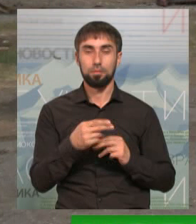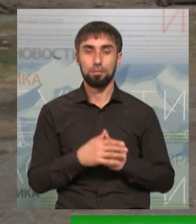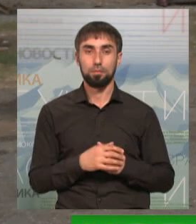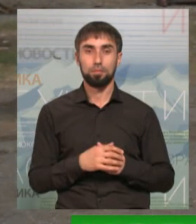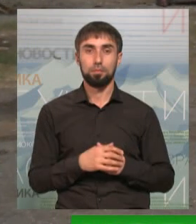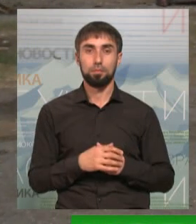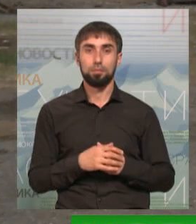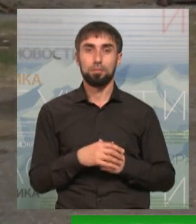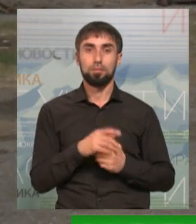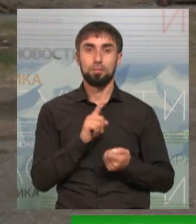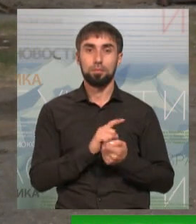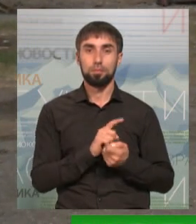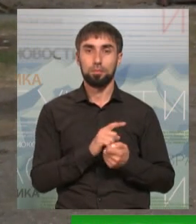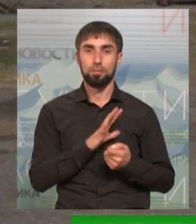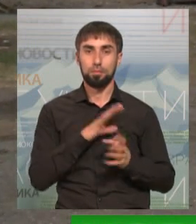погасить налоги,